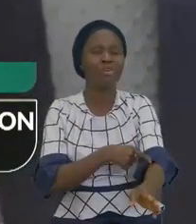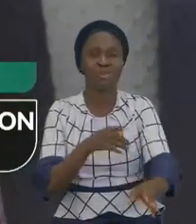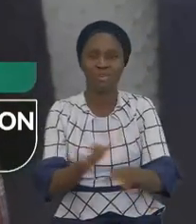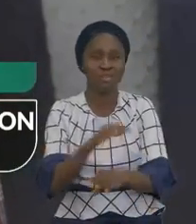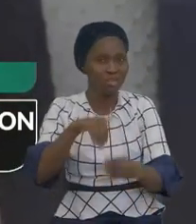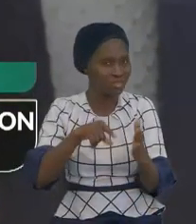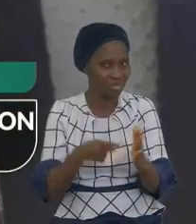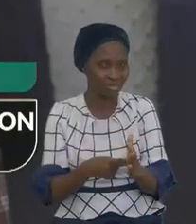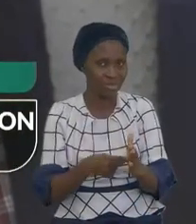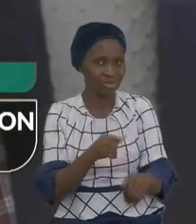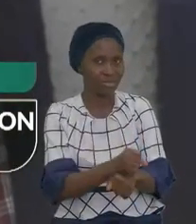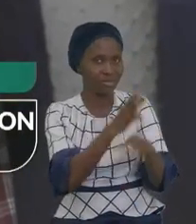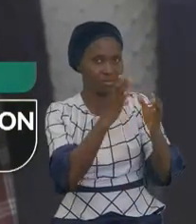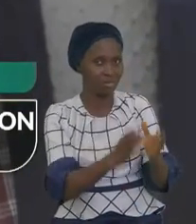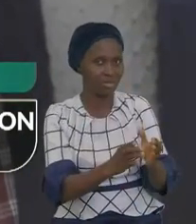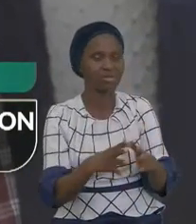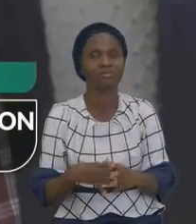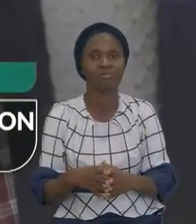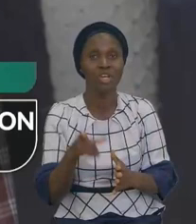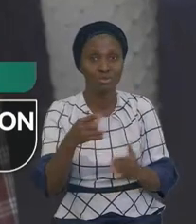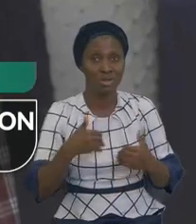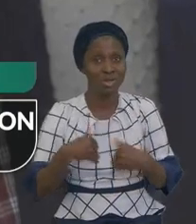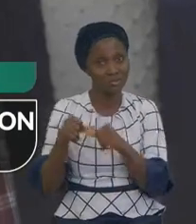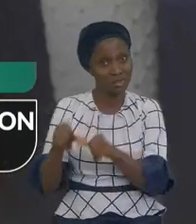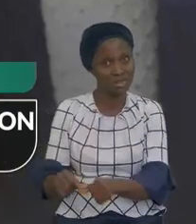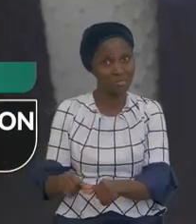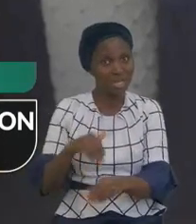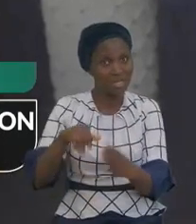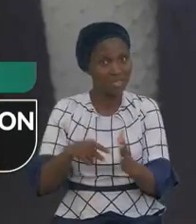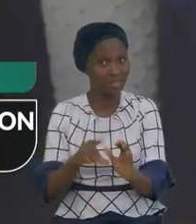Vous êtes resté dans cette classe pendant longtemps.